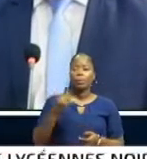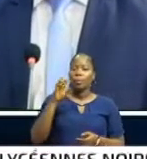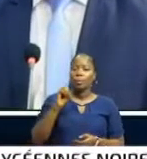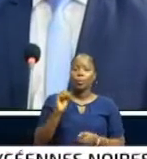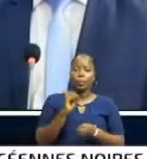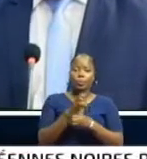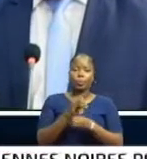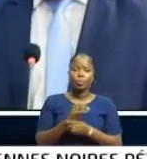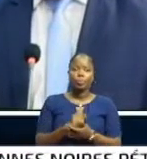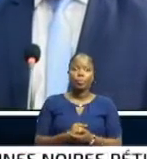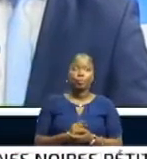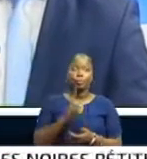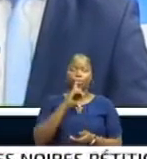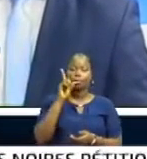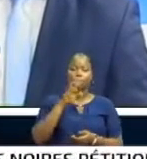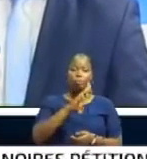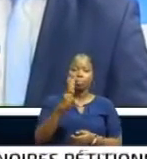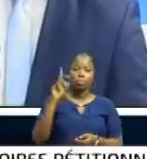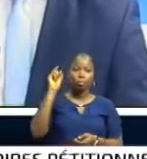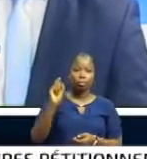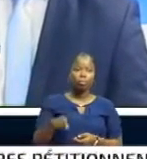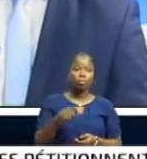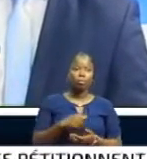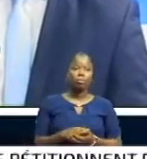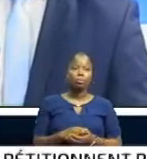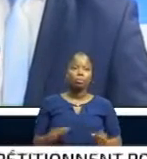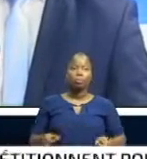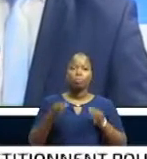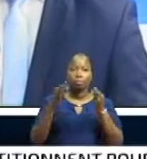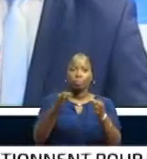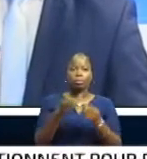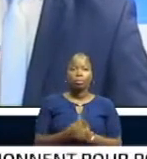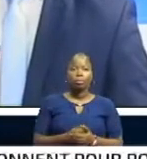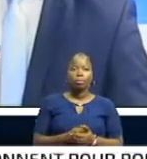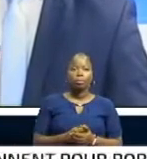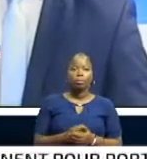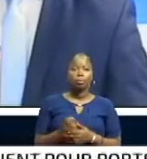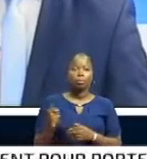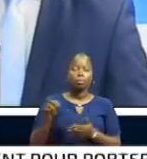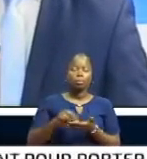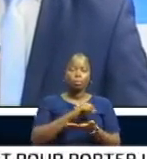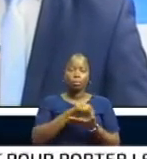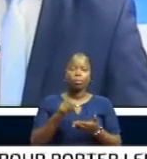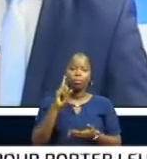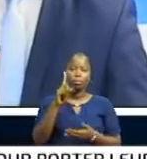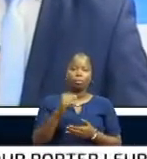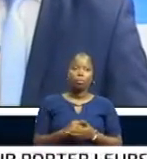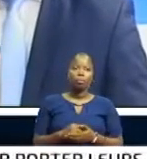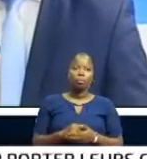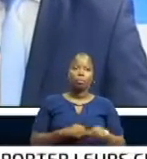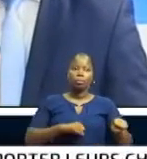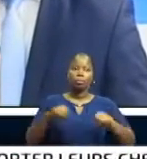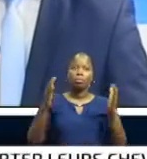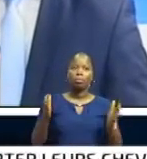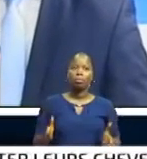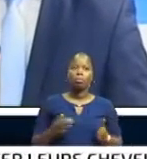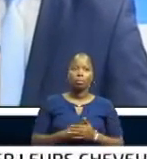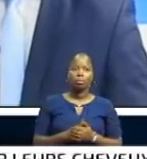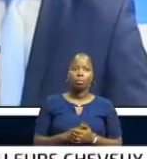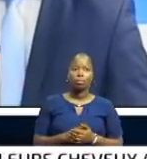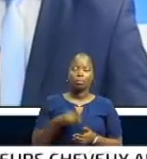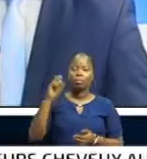faisait obligation à l'état quand il devait sanctionner radier un agent obligatoirement de l'écouté